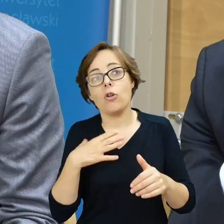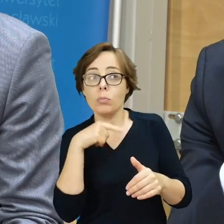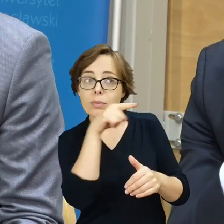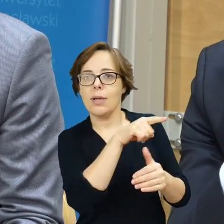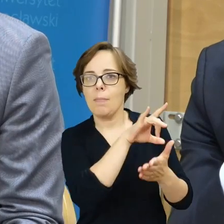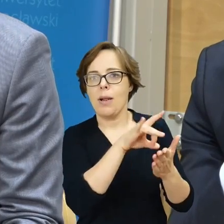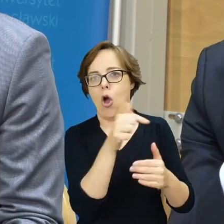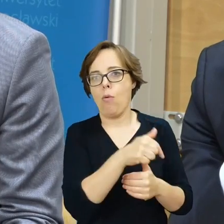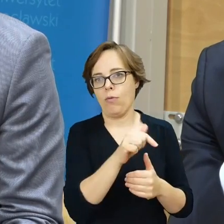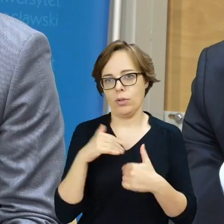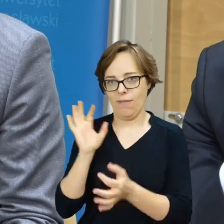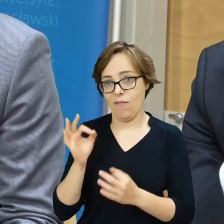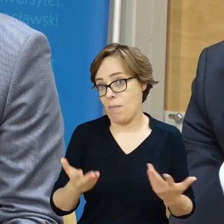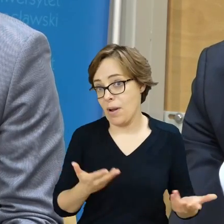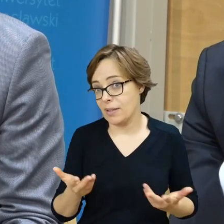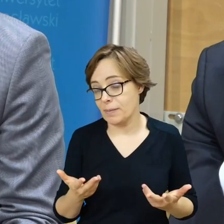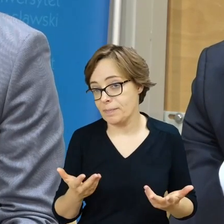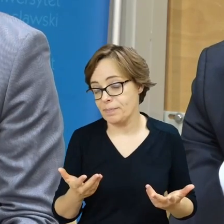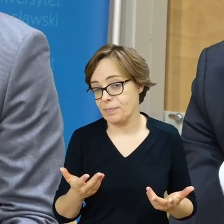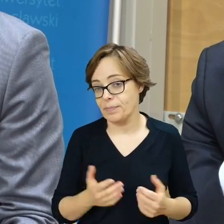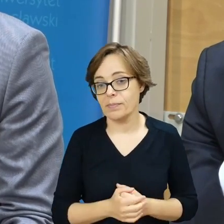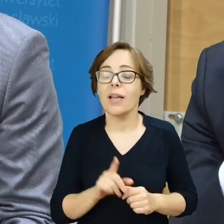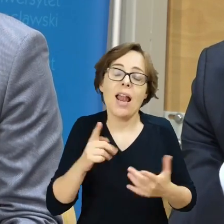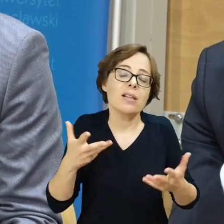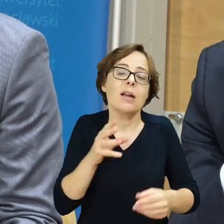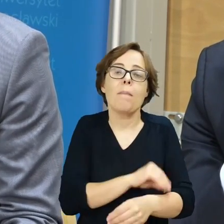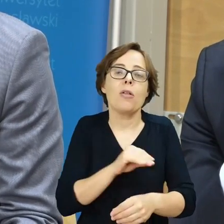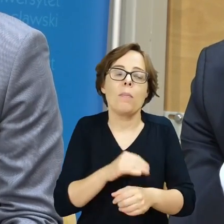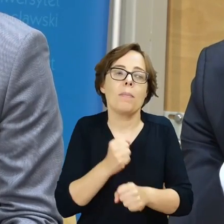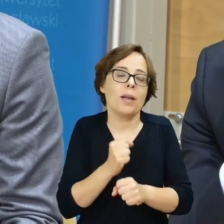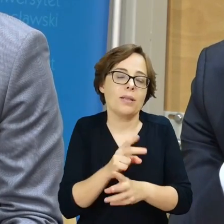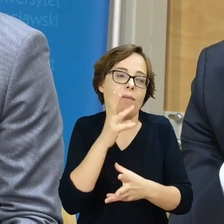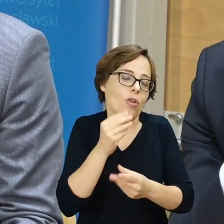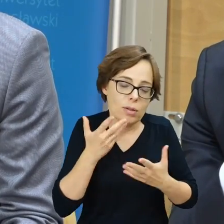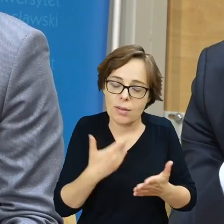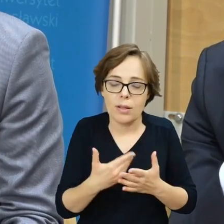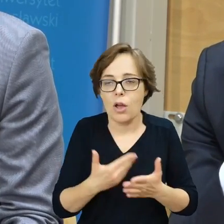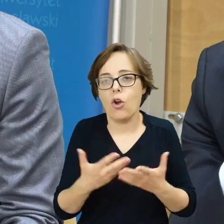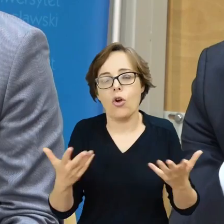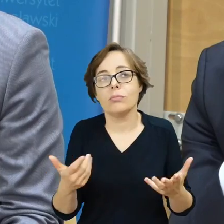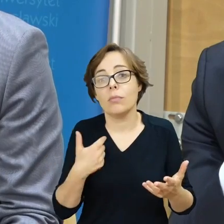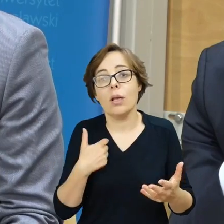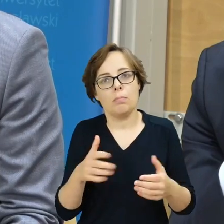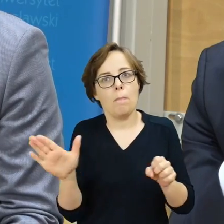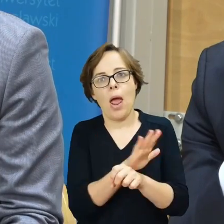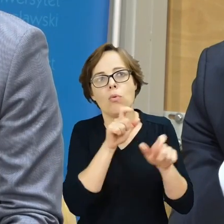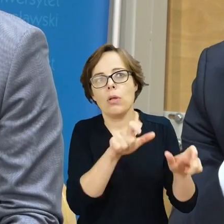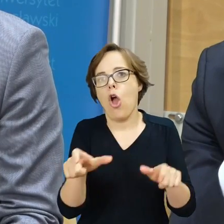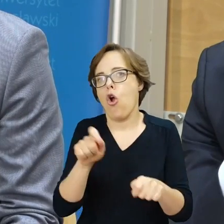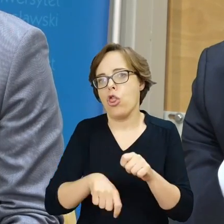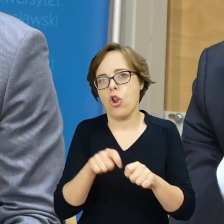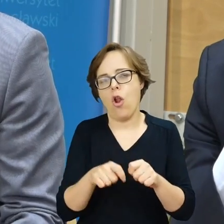pracy właściwie uniemożliwia pełną taką kontrolę. I to jest czasami takie no, chodzenie po omacku, bo no, to